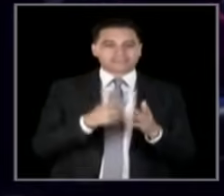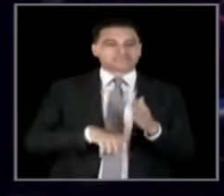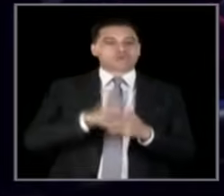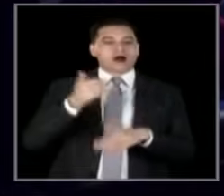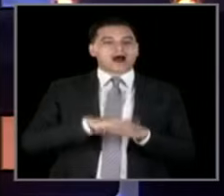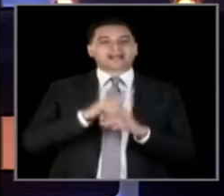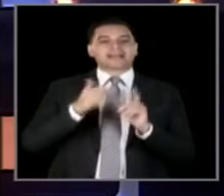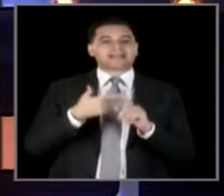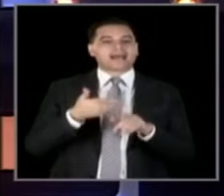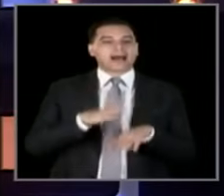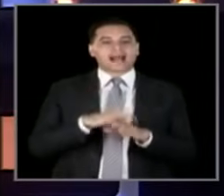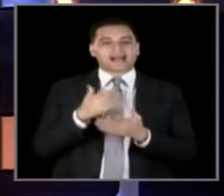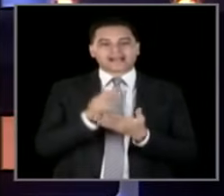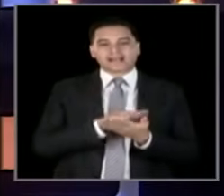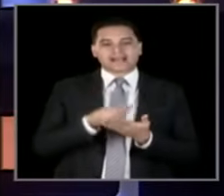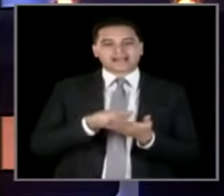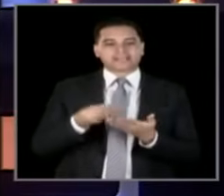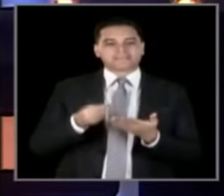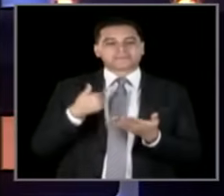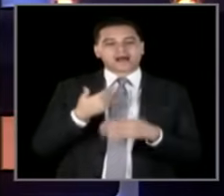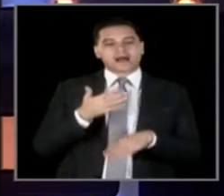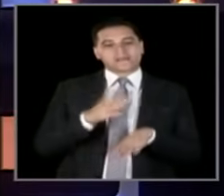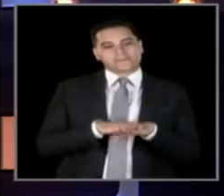المركز التاني على ايه؟ هي كانت رسمة